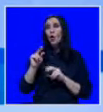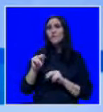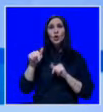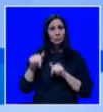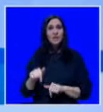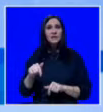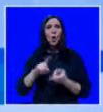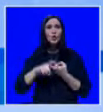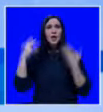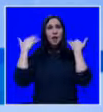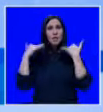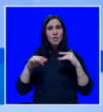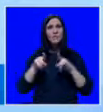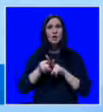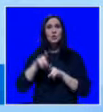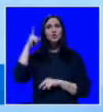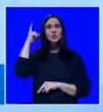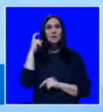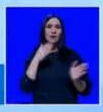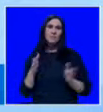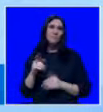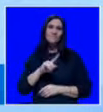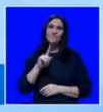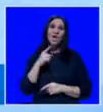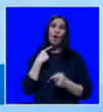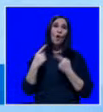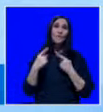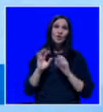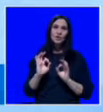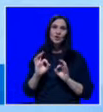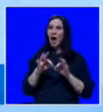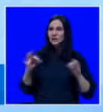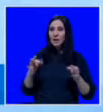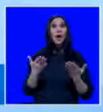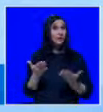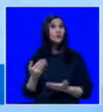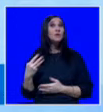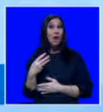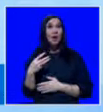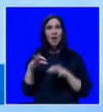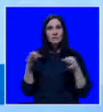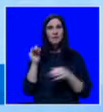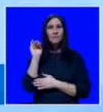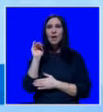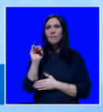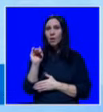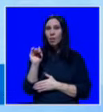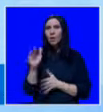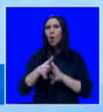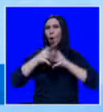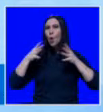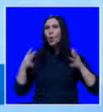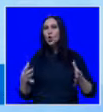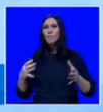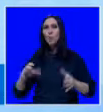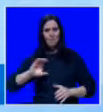и Корнелия Нинова като сигнали? Те не говорят за размера всъщност, но какъвто и да е размера, би било огромно